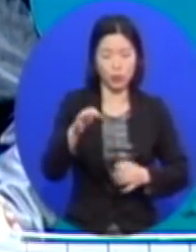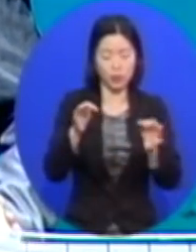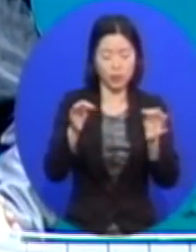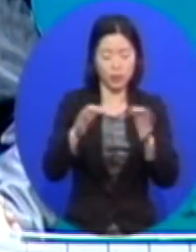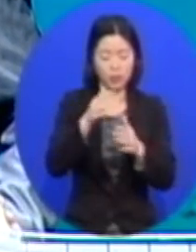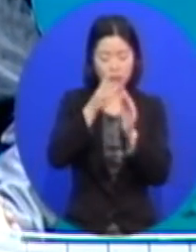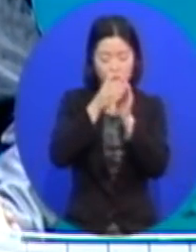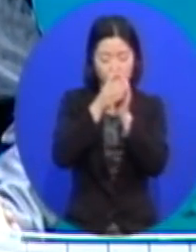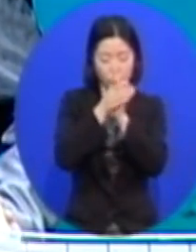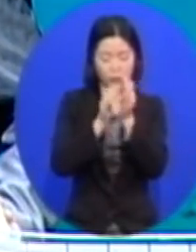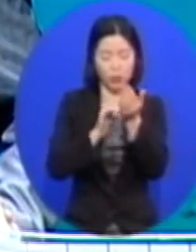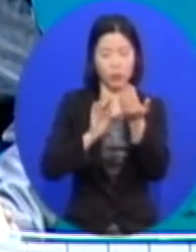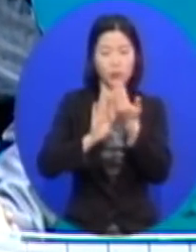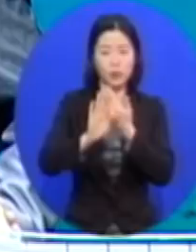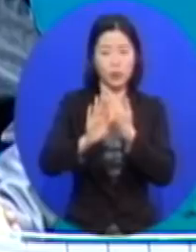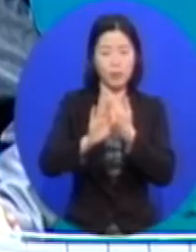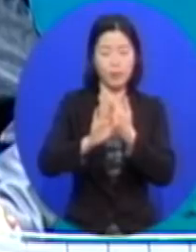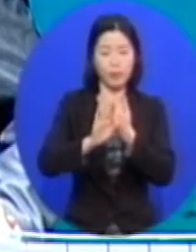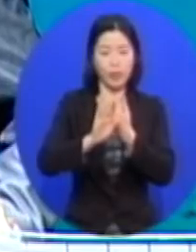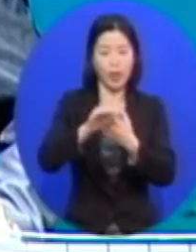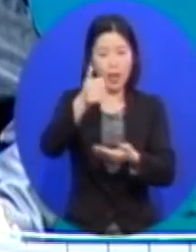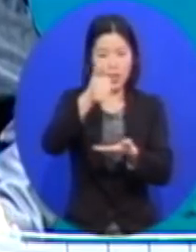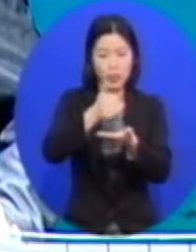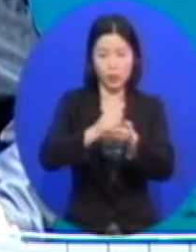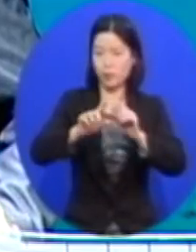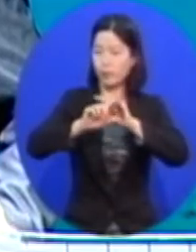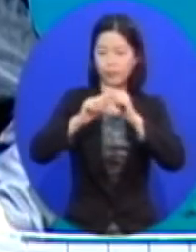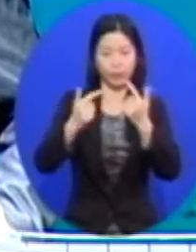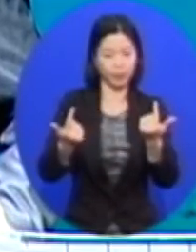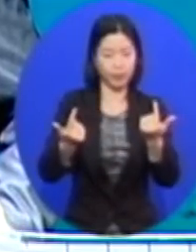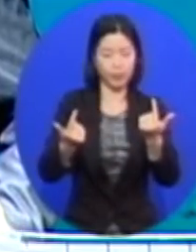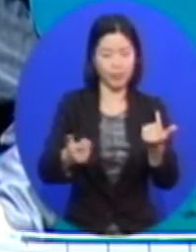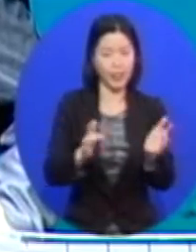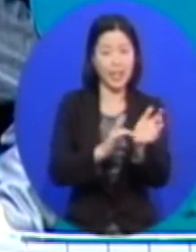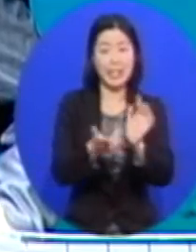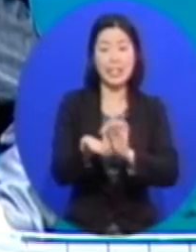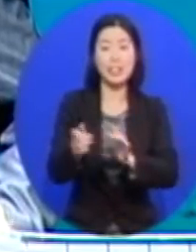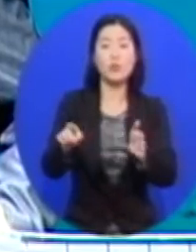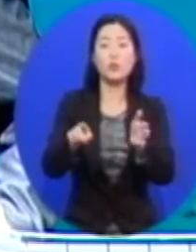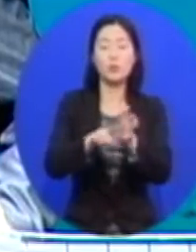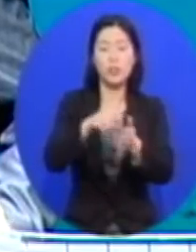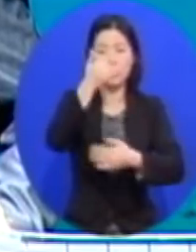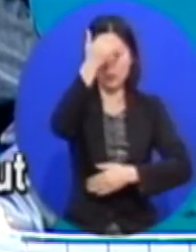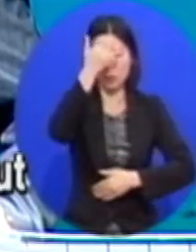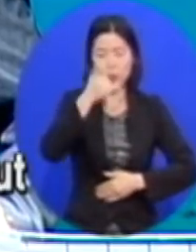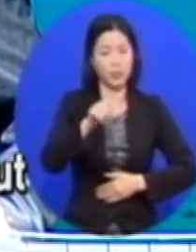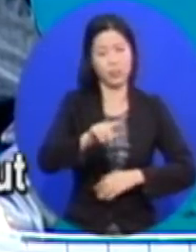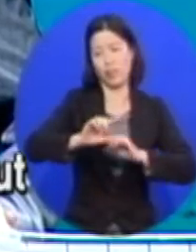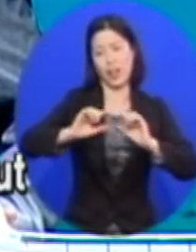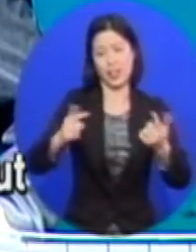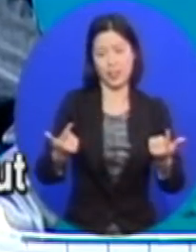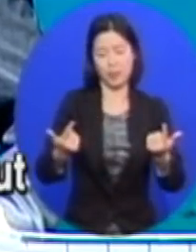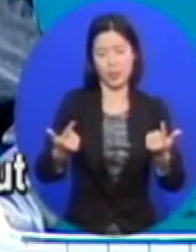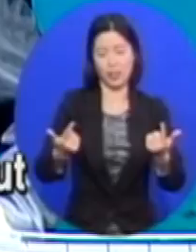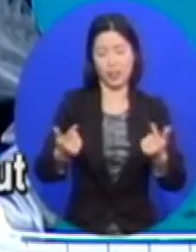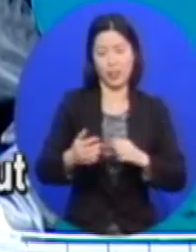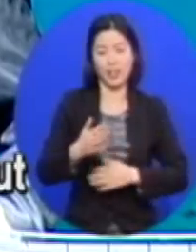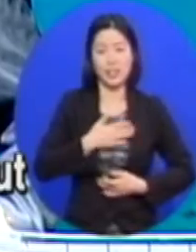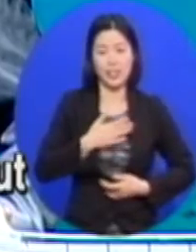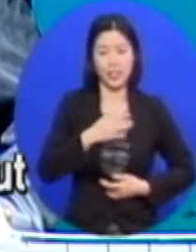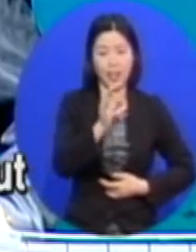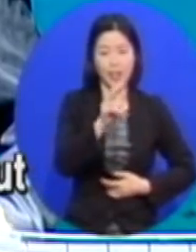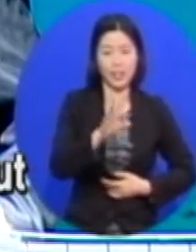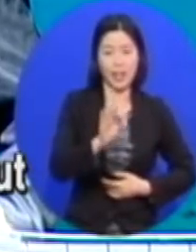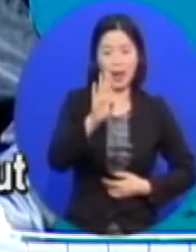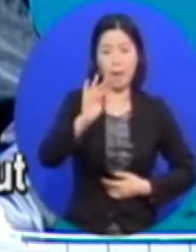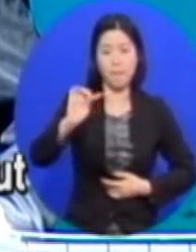그는 나얼이 아닙니다 예수 믿는 도리 는 그런 게 아닙니다 제가 양반이 되고